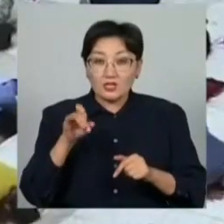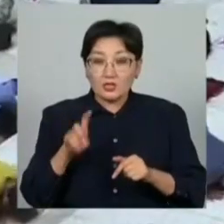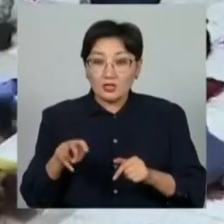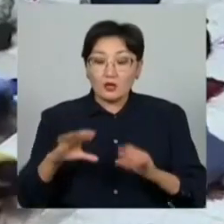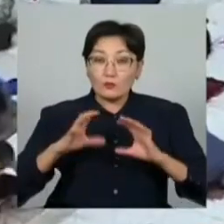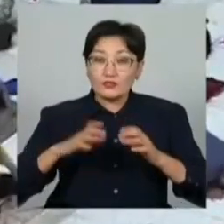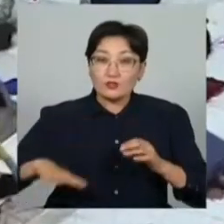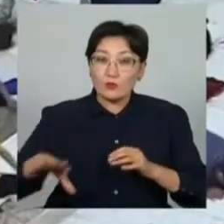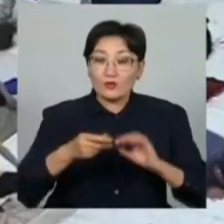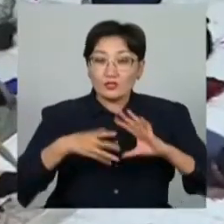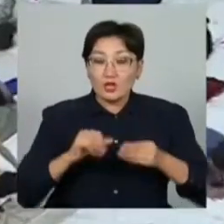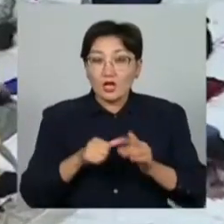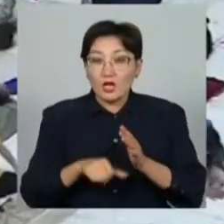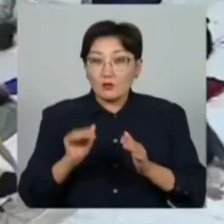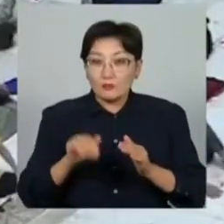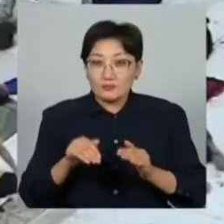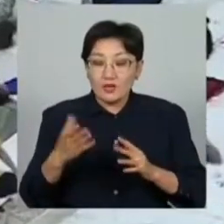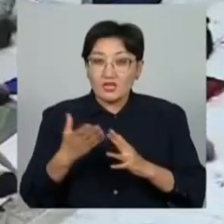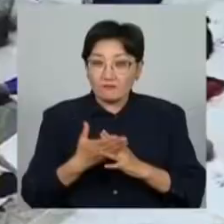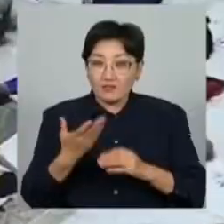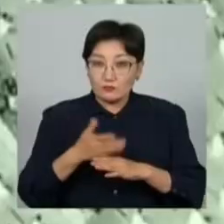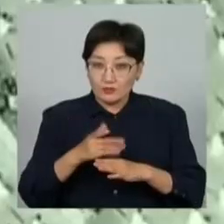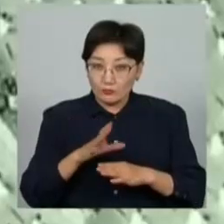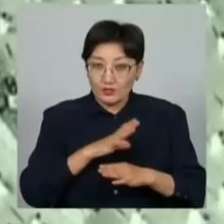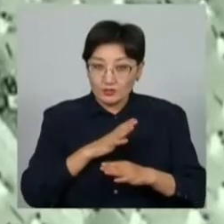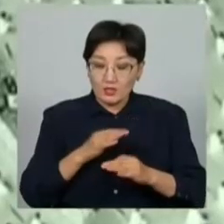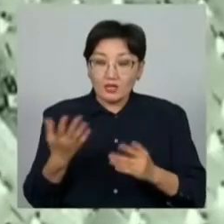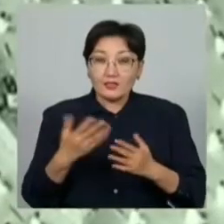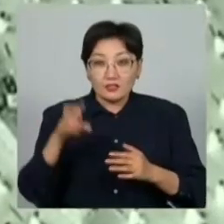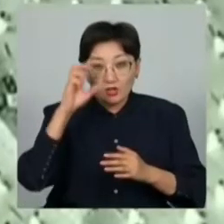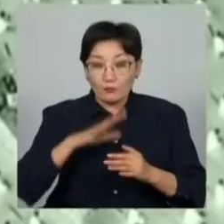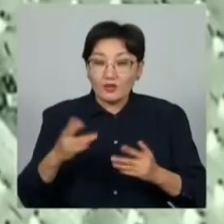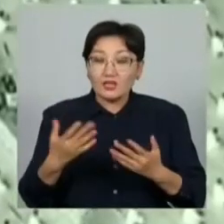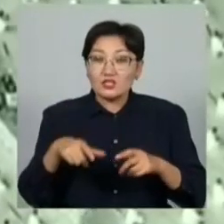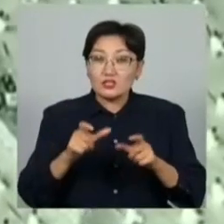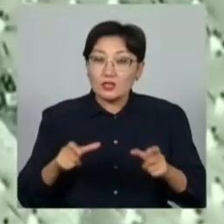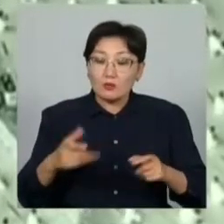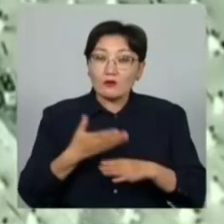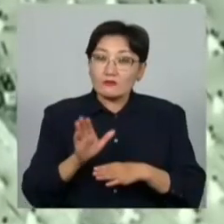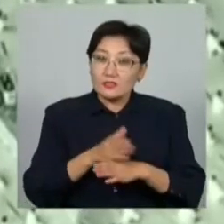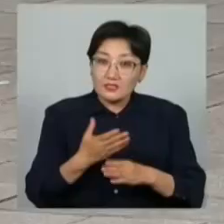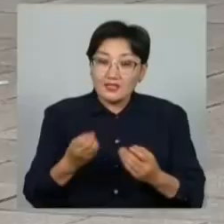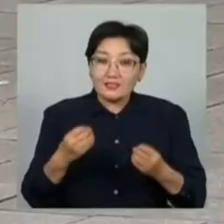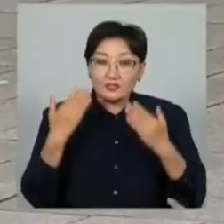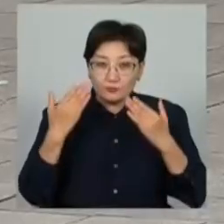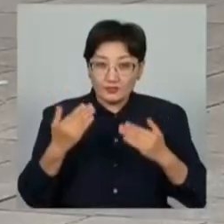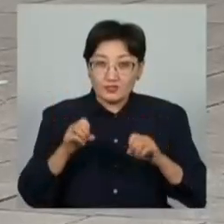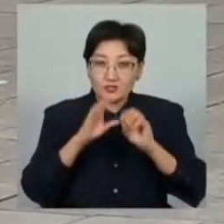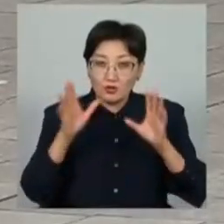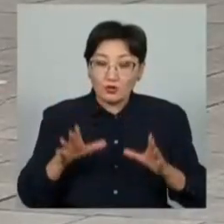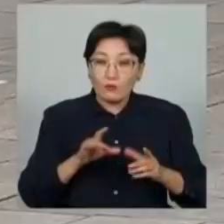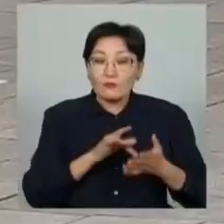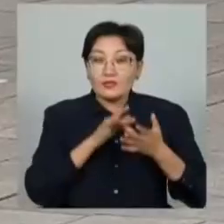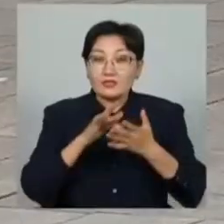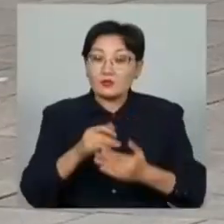әлем бойынша бар жоғы 60 мың ғана квота бөліп отыр. Бірақ оны қай мемлекетке қаншадан бөліп беретіні әлі де белгісіз. Қасиетті сапарға